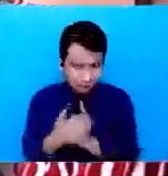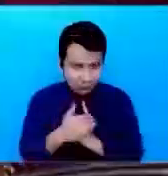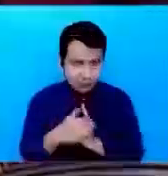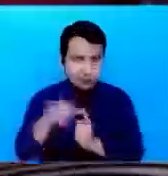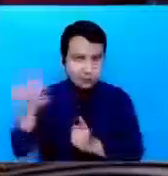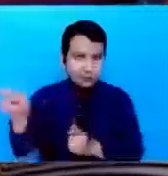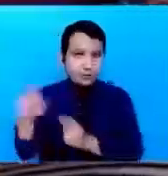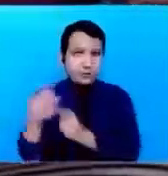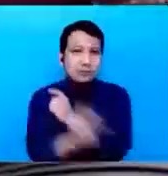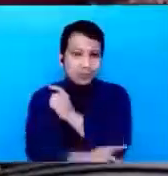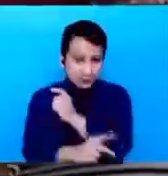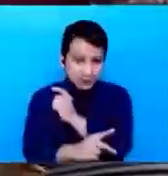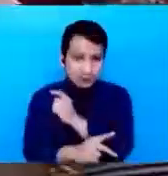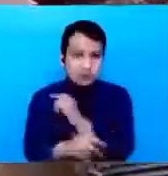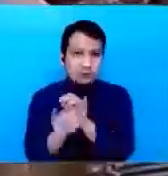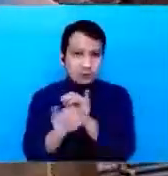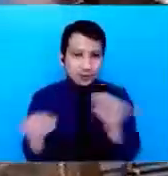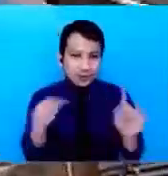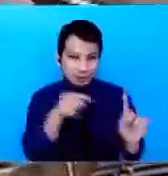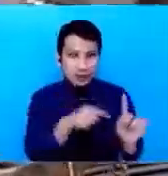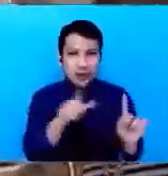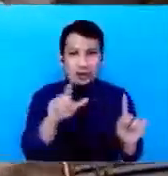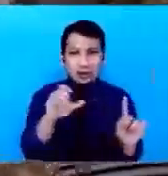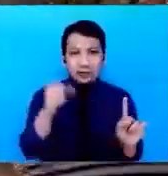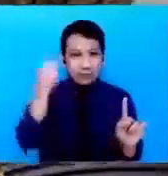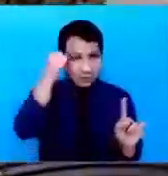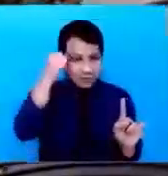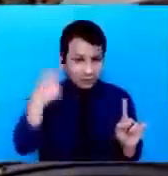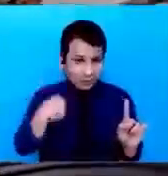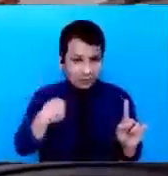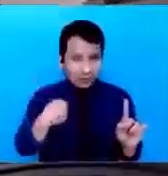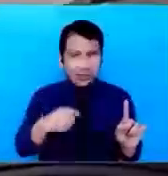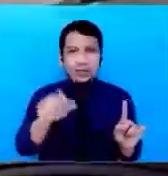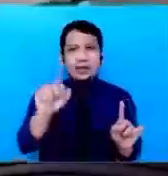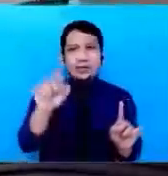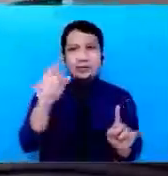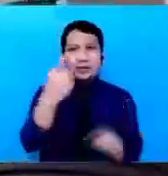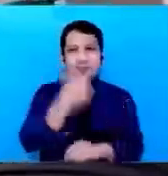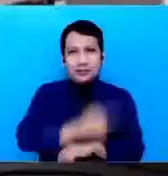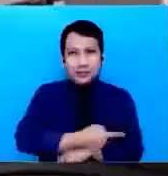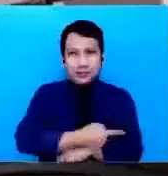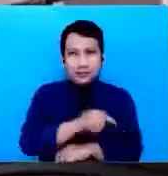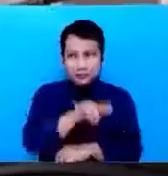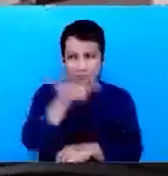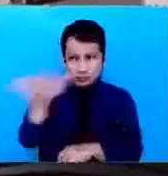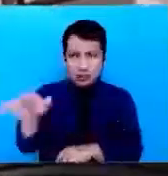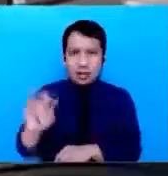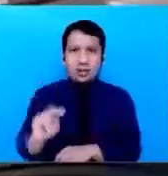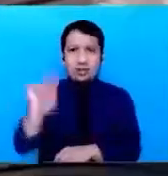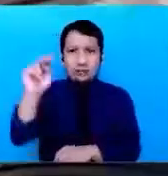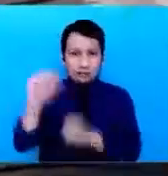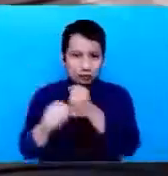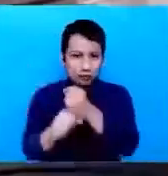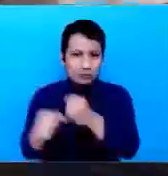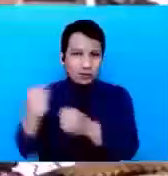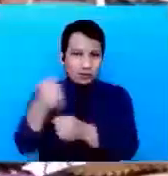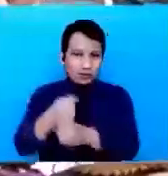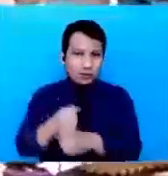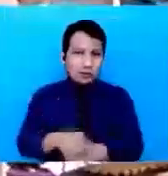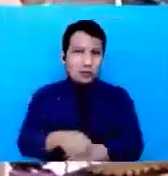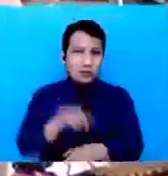probinsya. Katulad ni Lovely na galing Saudi na 11 days ang quarantine pagdating sa North Cotabato. Pagdating doon sa